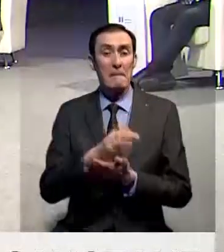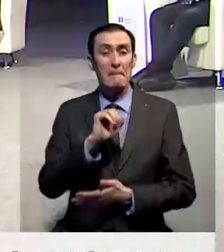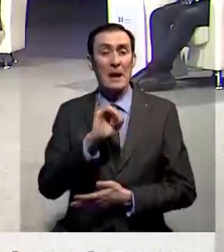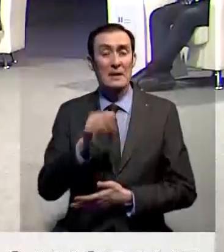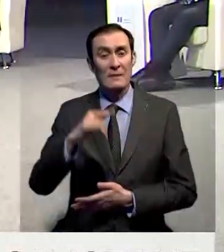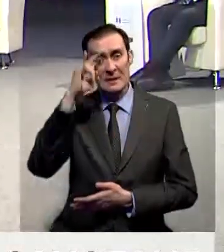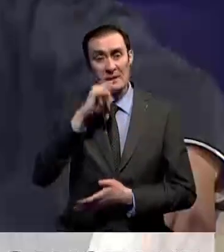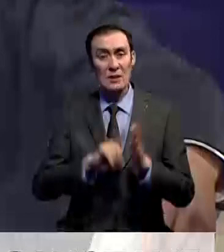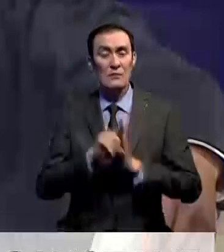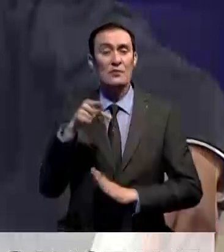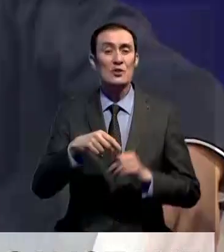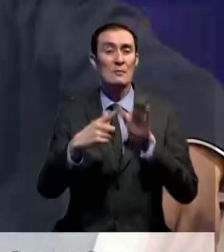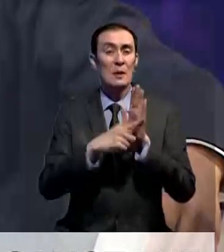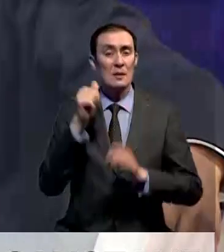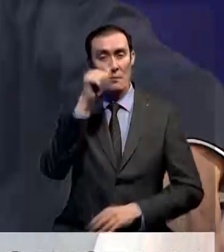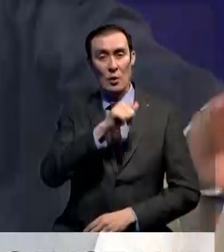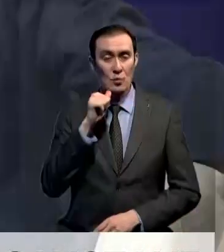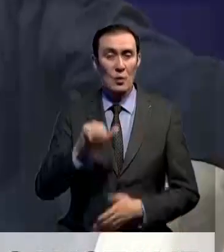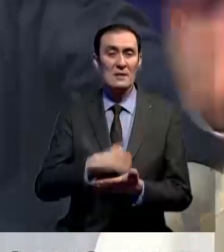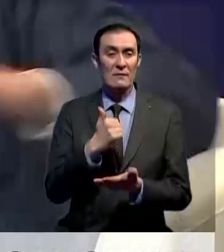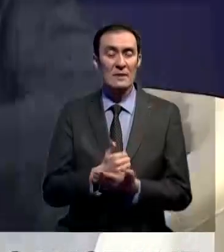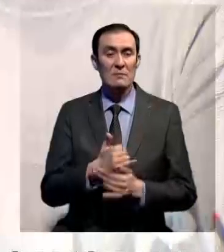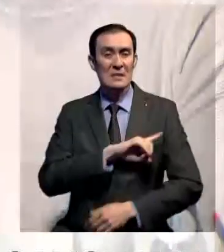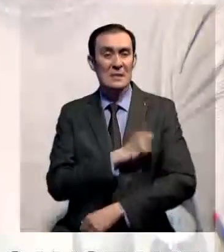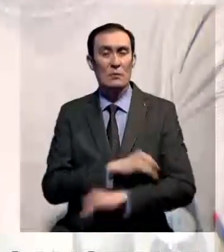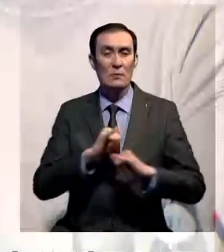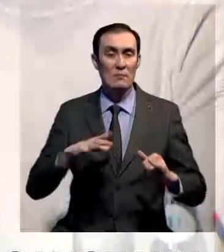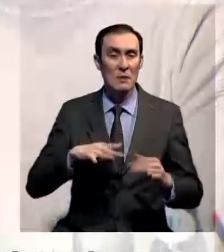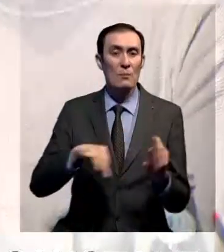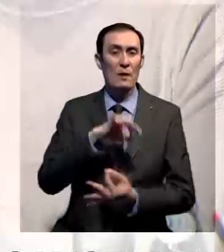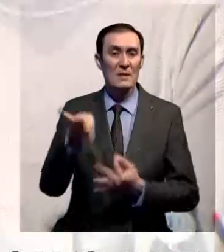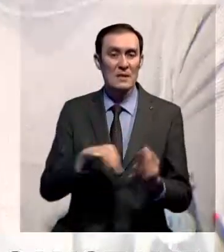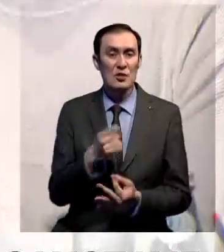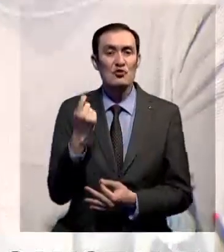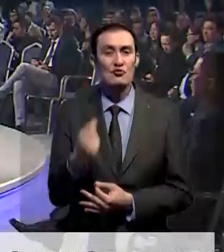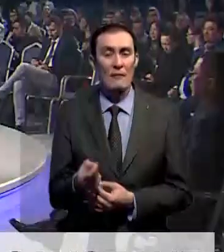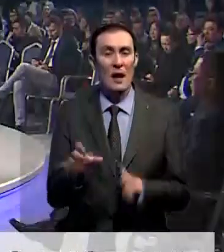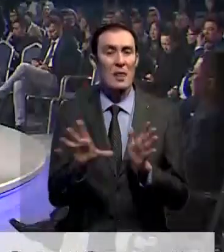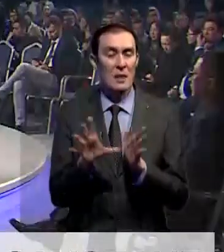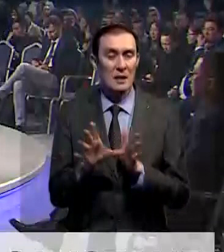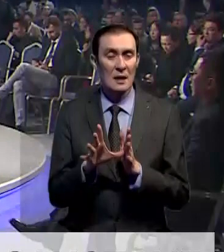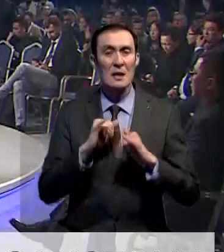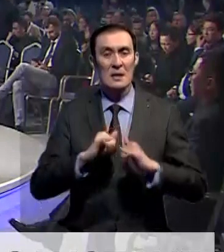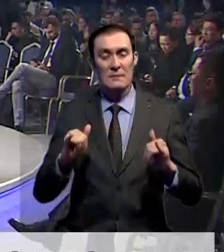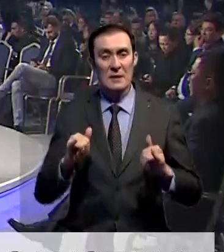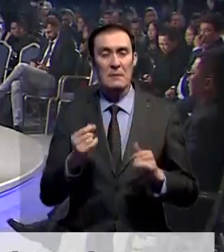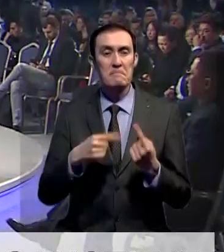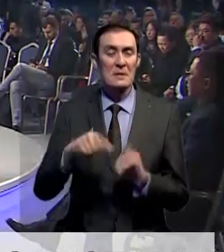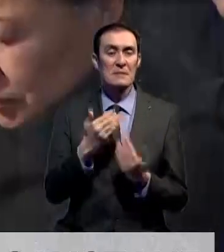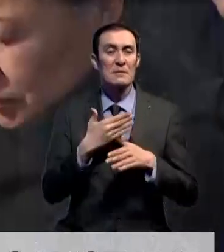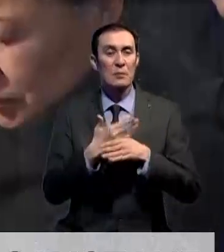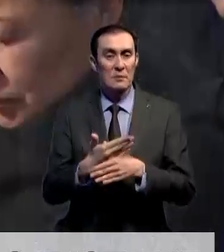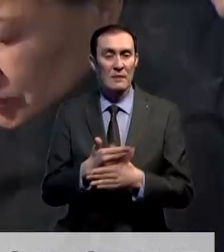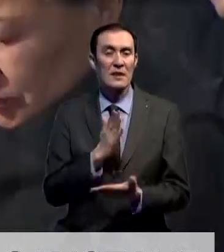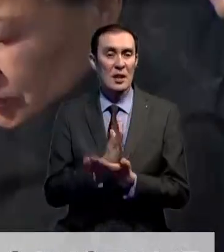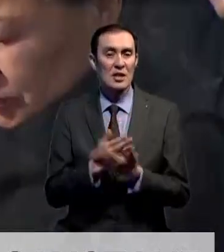на казахстанский рынок в 2017 году. Основным стимулом стал профицит дешевой электроэнергии. Развитию этого вида бизнеса